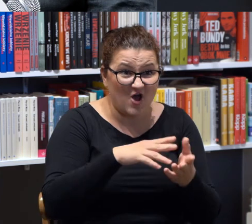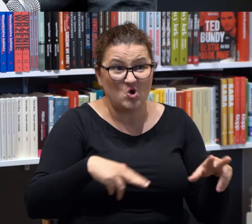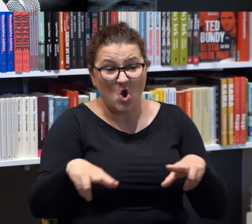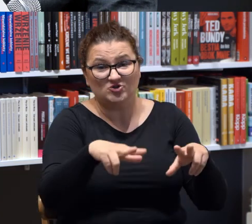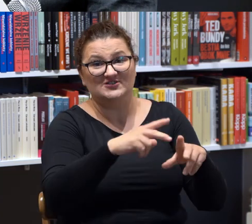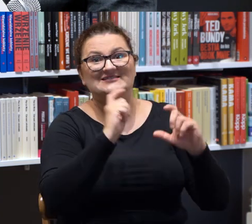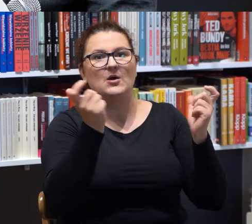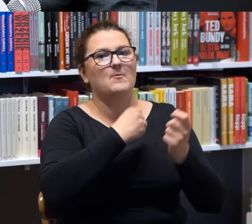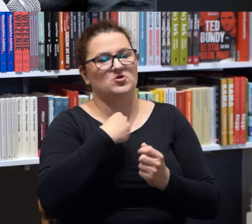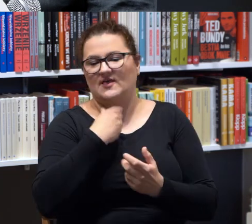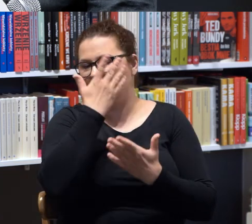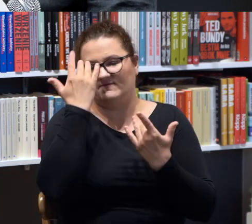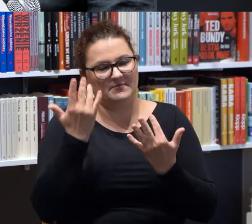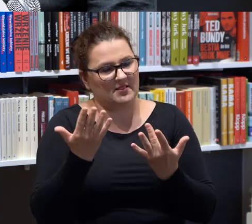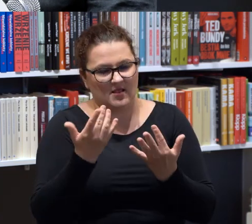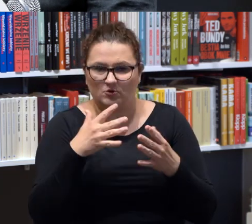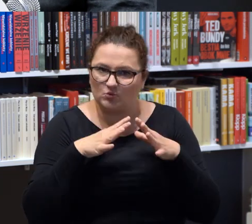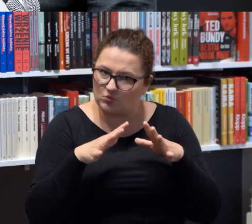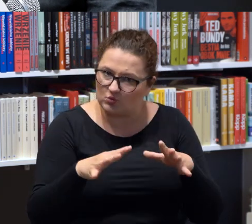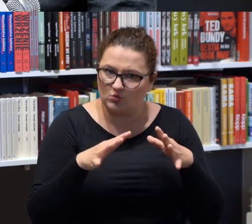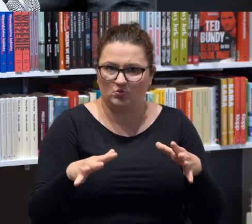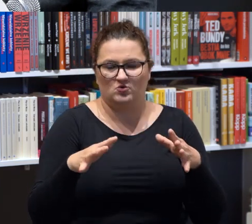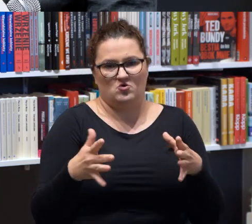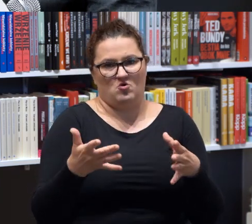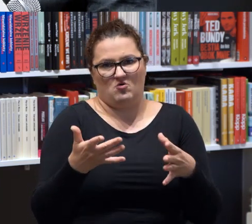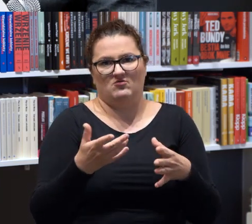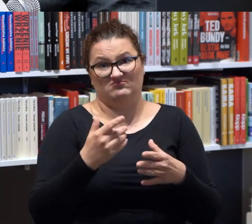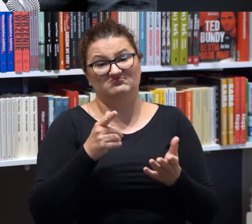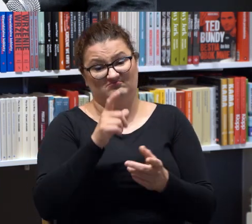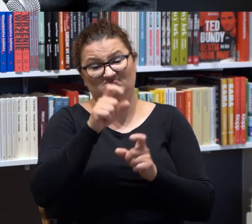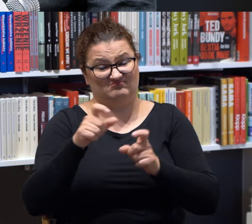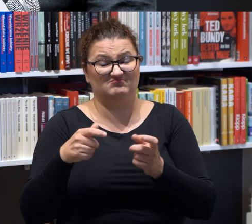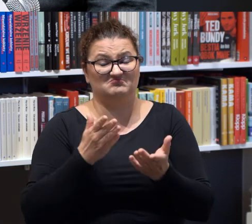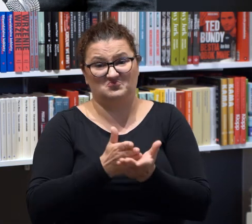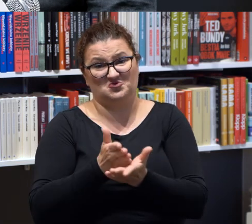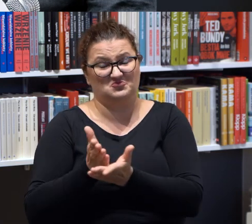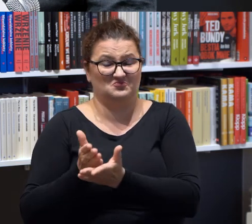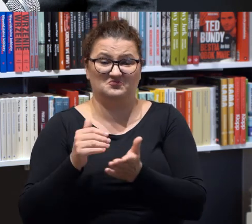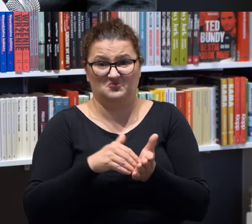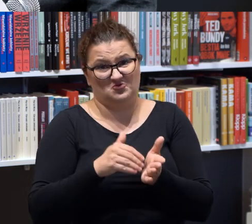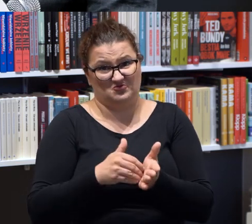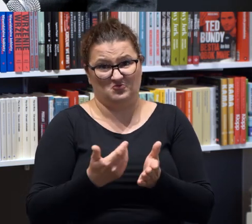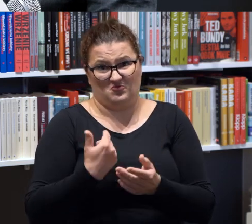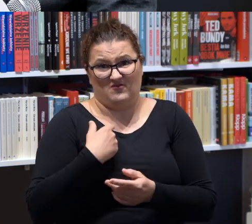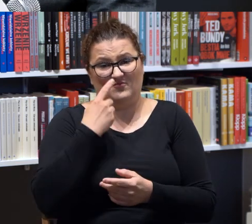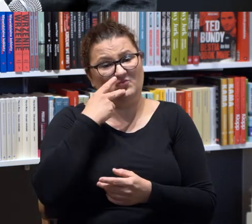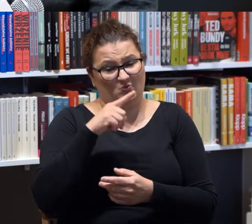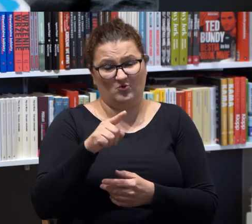w Polsce, ale dużo. I te osoby po prostu potrzebują tego, żebyśmy ich dostrzegli.